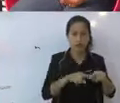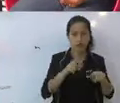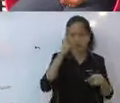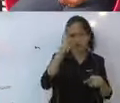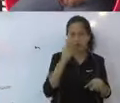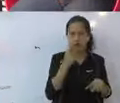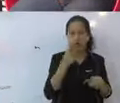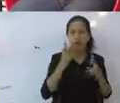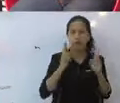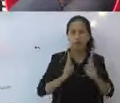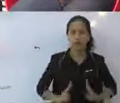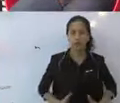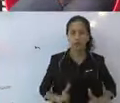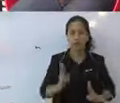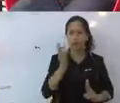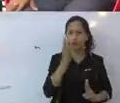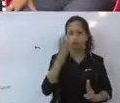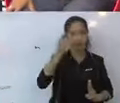po natin. Totoo po yun.